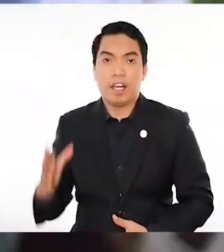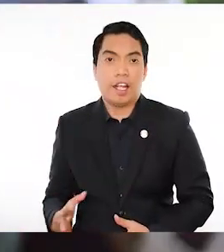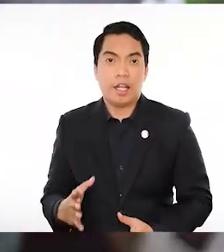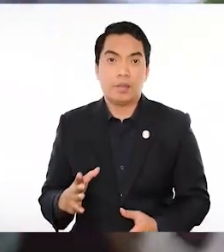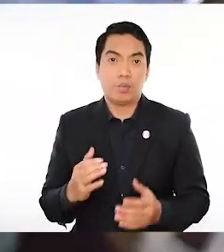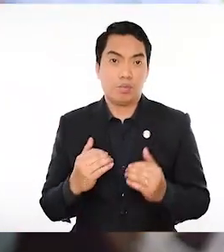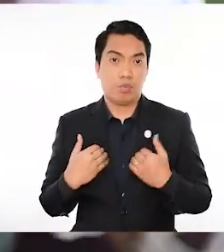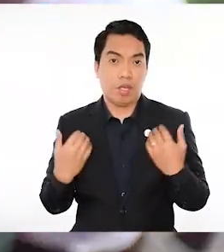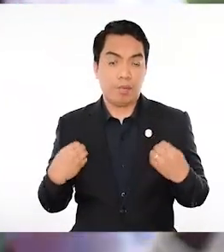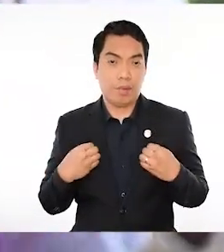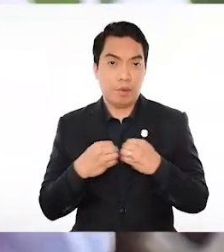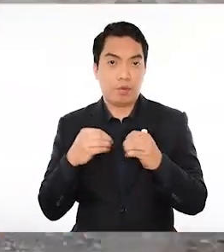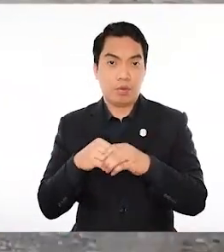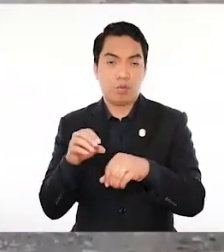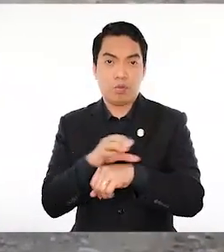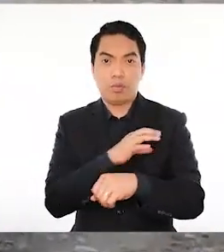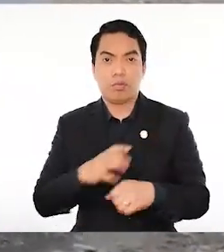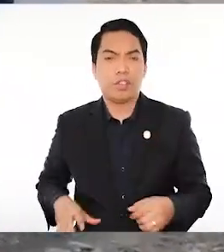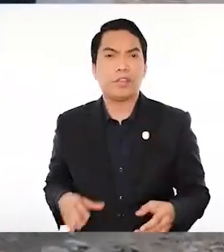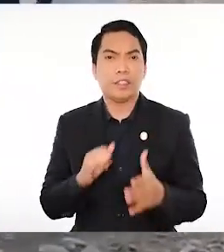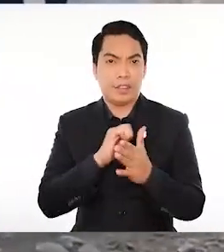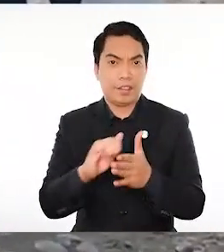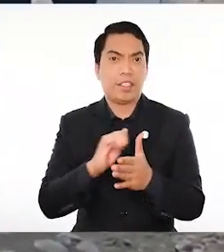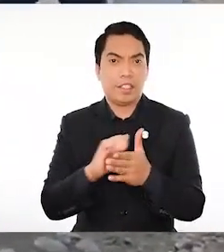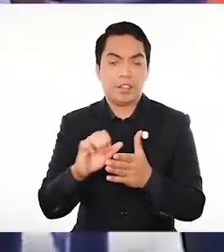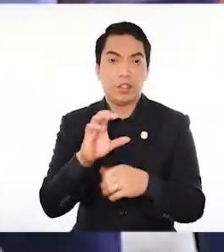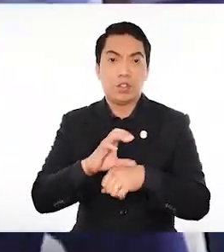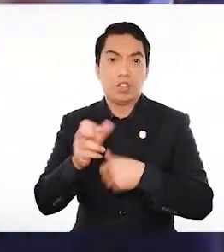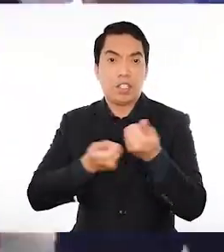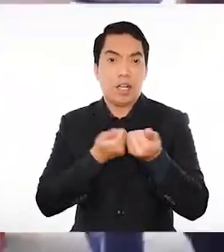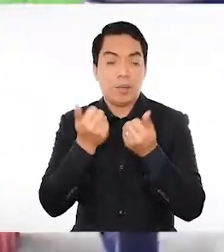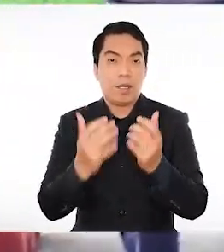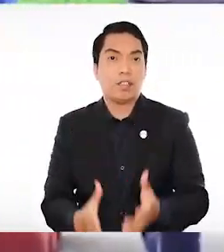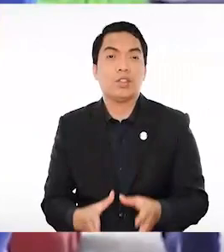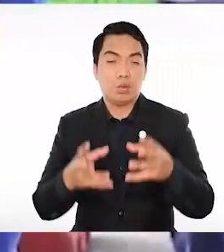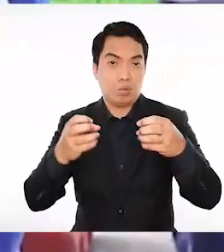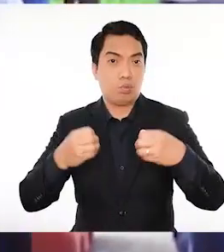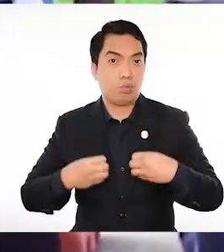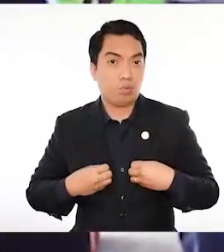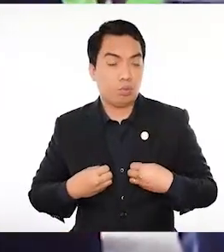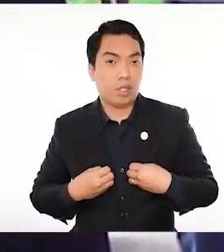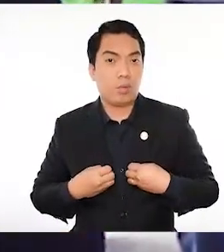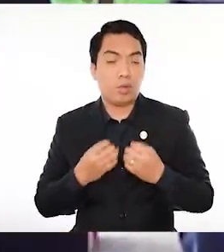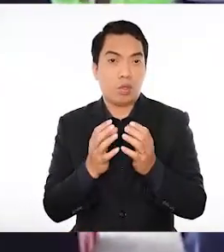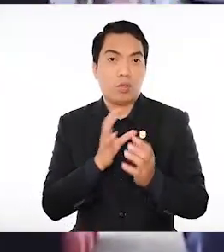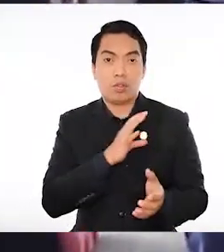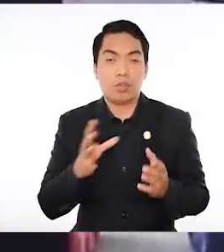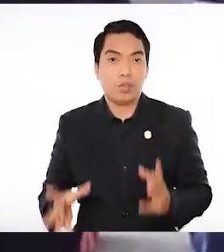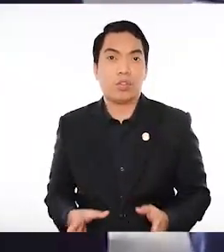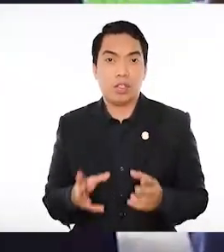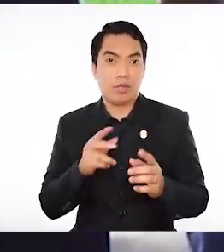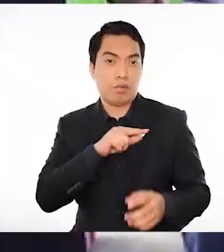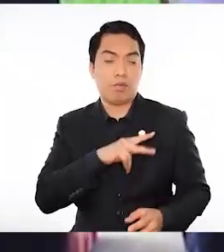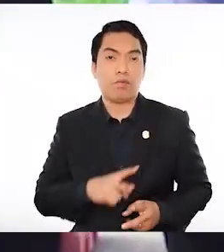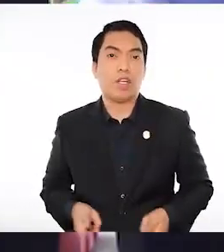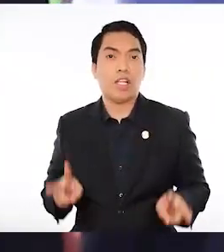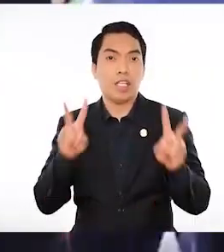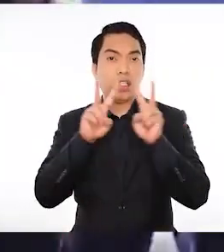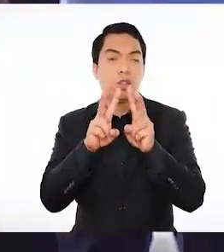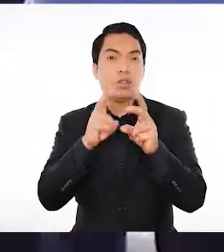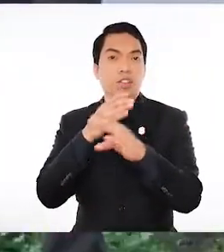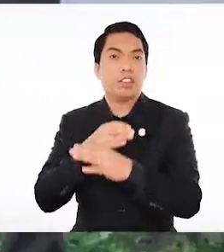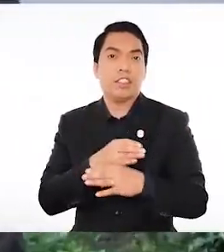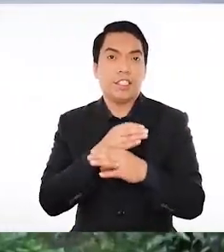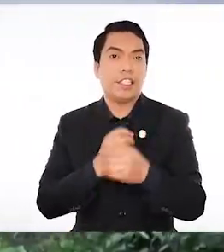Iglesia ni Cristo ay sinasanay ng pamamahala na magtaglay ng Christian values gaya ng pagmamalasakit